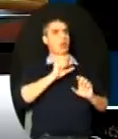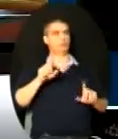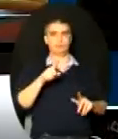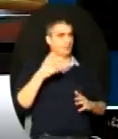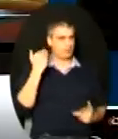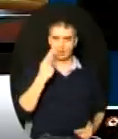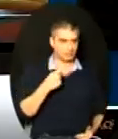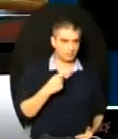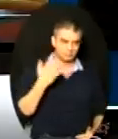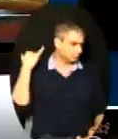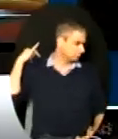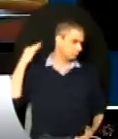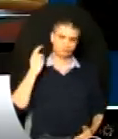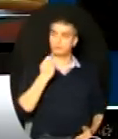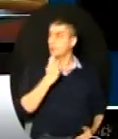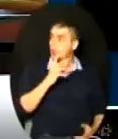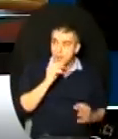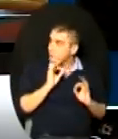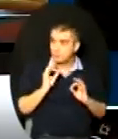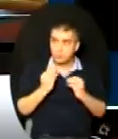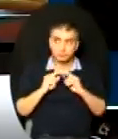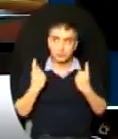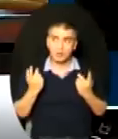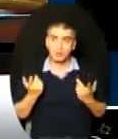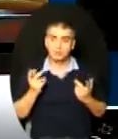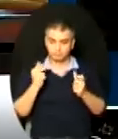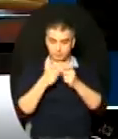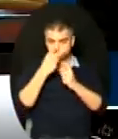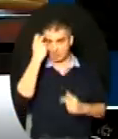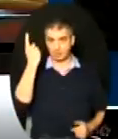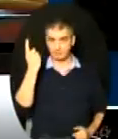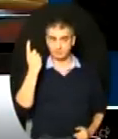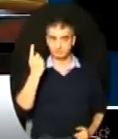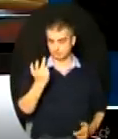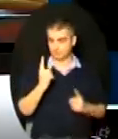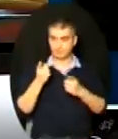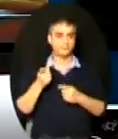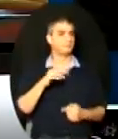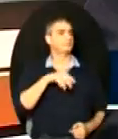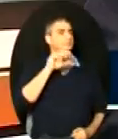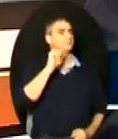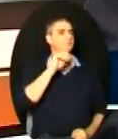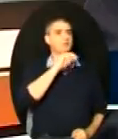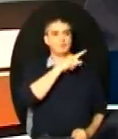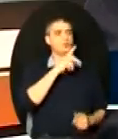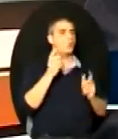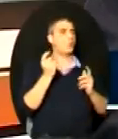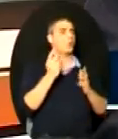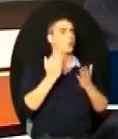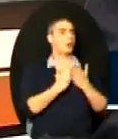היה לאורך כל השבת. לא היה דיבור אחר בכל זאת של המגזר הערבי היה, במקרה הזה? היה באמנון אברמוביץ' באולפן